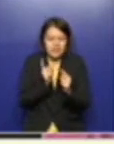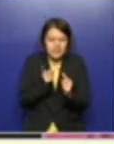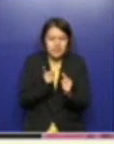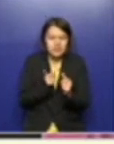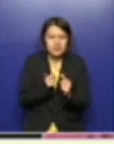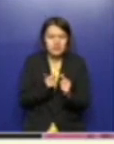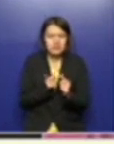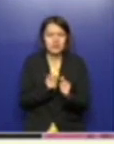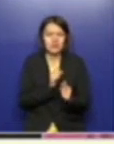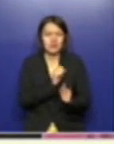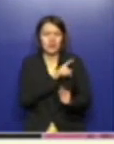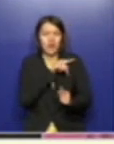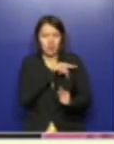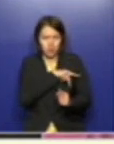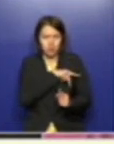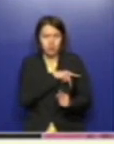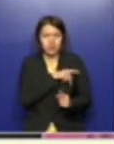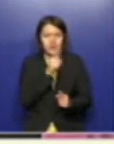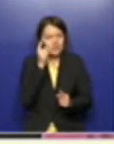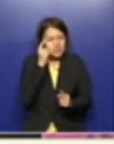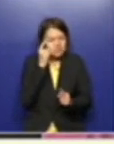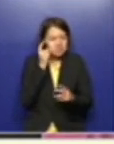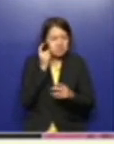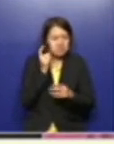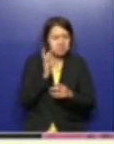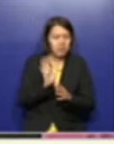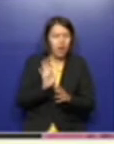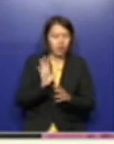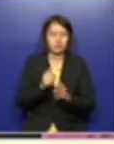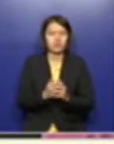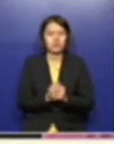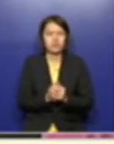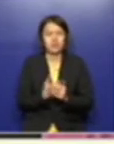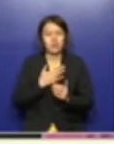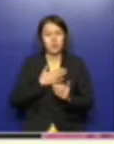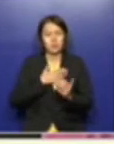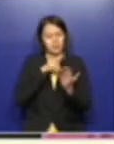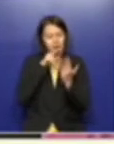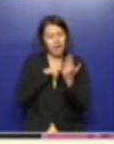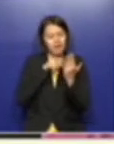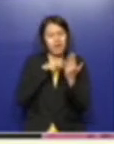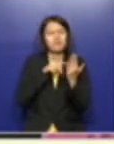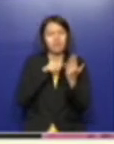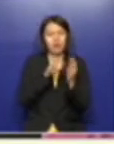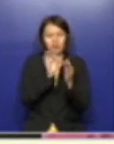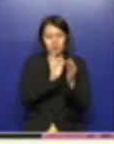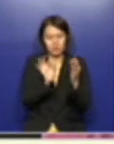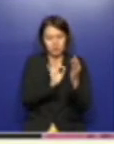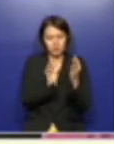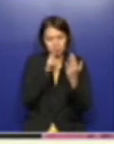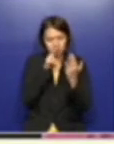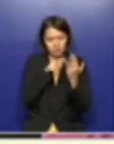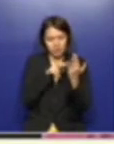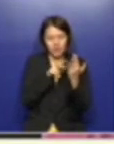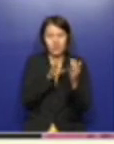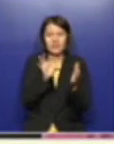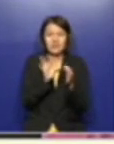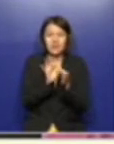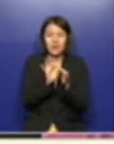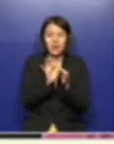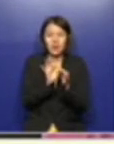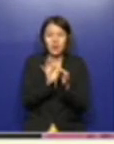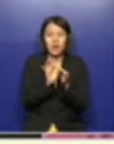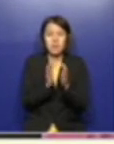พอสำนักพุทธไม่น่าจะแสดงความเห็นเพราะในเรื่องนี้ผมไปอ่านดูในรายละเอียดท่านเอามาพูดถึงว่าพ